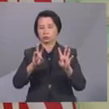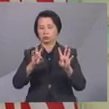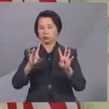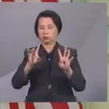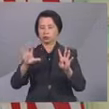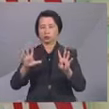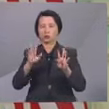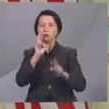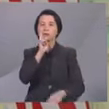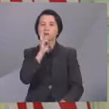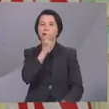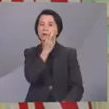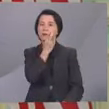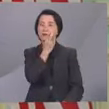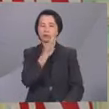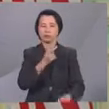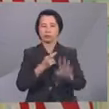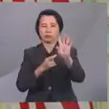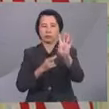4,785 restoran,